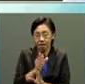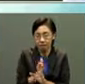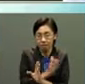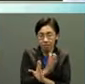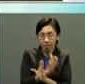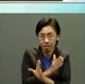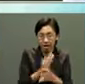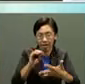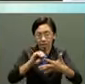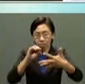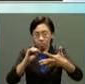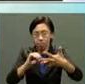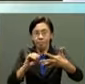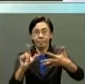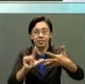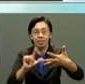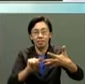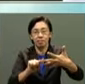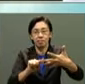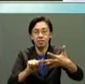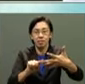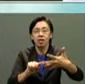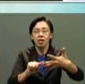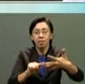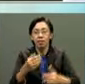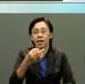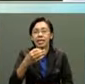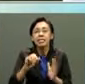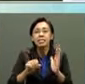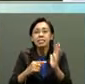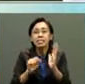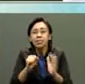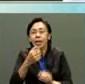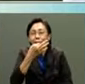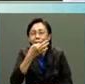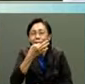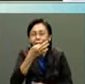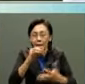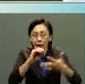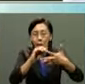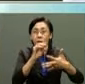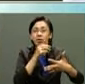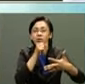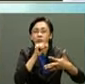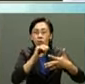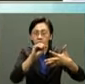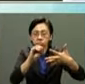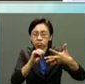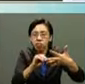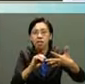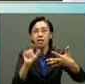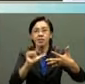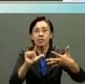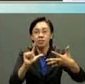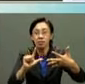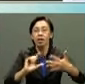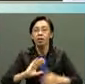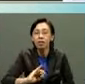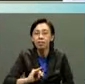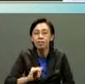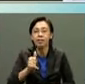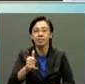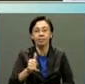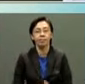านมานั่นหมายความว่าก็ดีขึ้นนะครับสมุทรสาครสามารถที่จะเลื่อนลำดับตัวเองขึ้นมาในกลุ่มที่ดีขึ้นได้อันนี้ต้